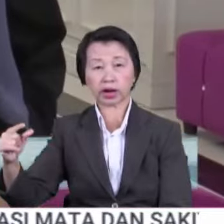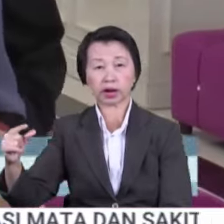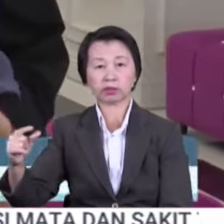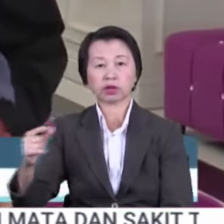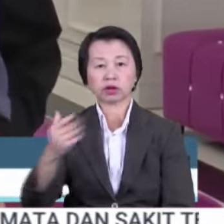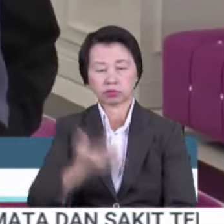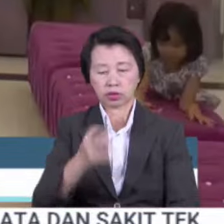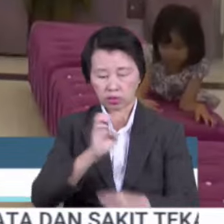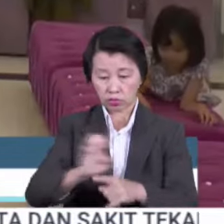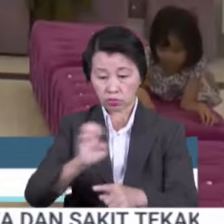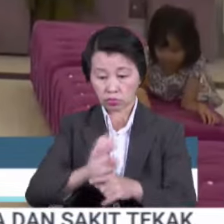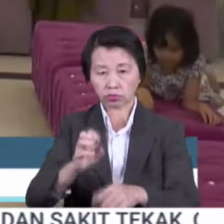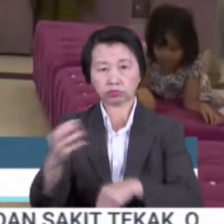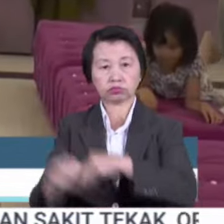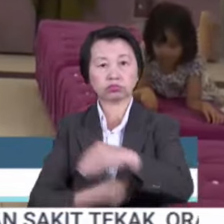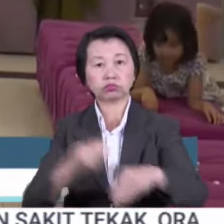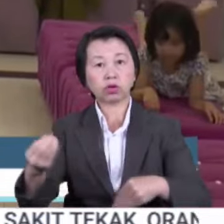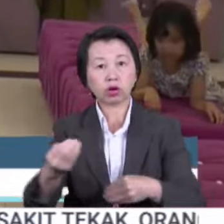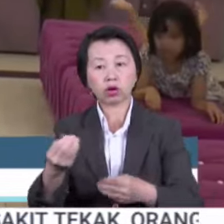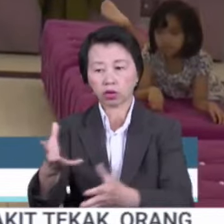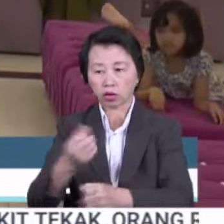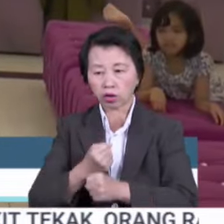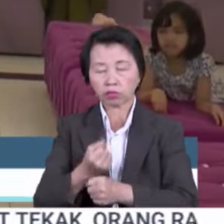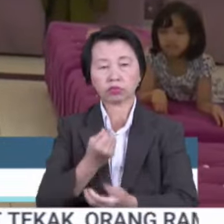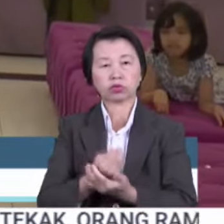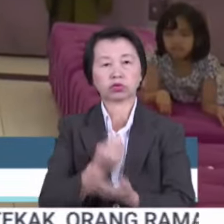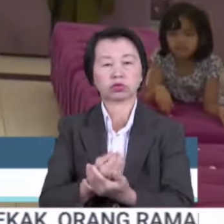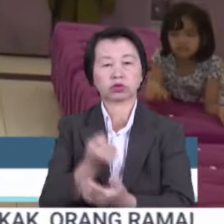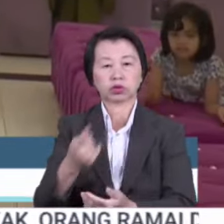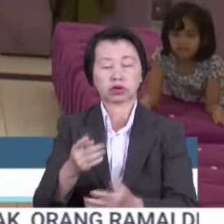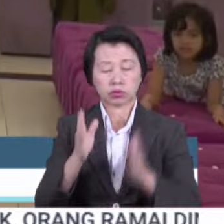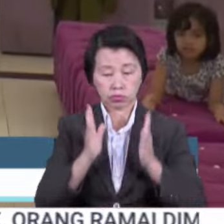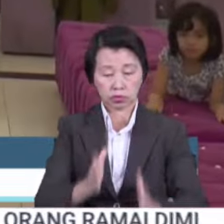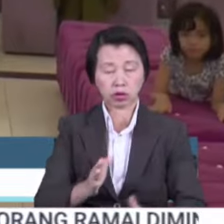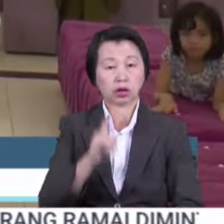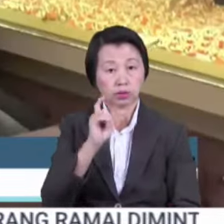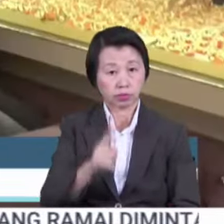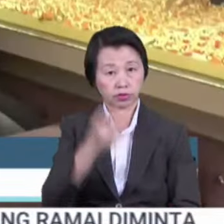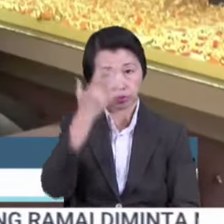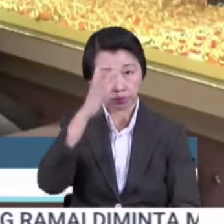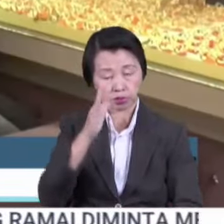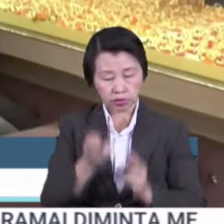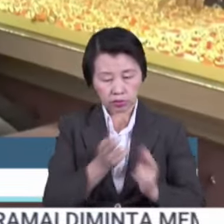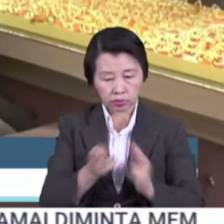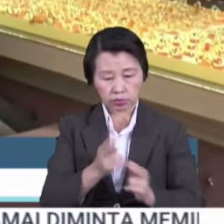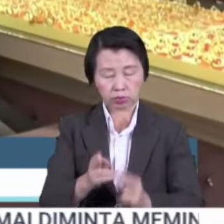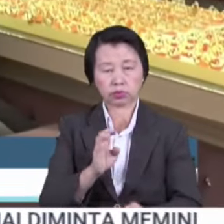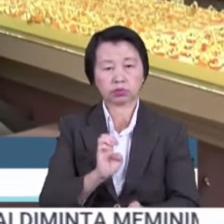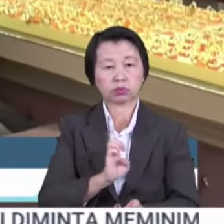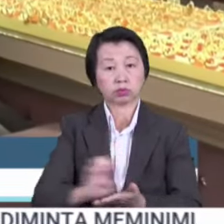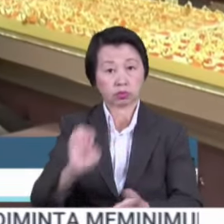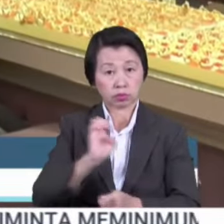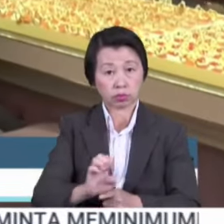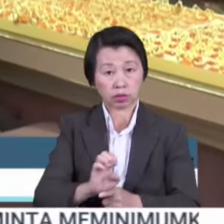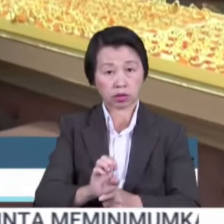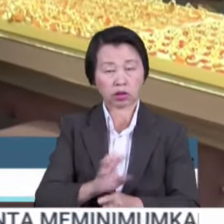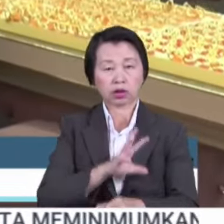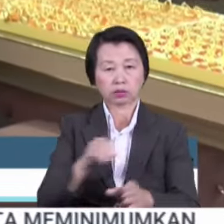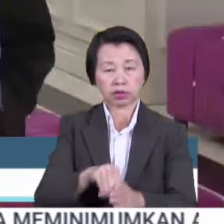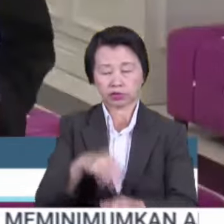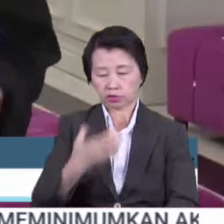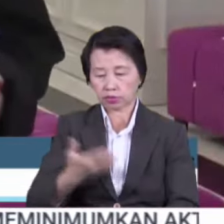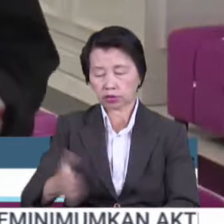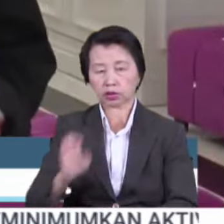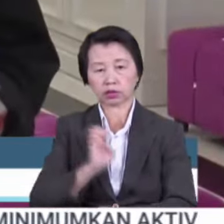bertindak menceraikan efek pelabuhan tersebut Namun sebagai pengguna anda perlu bijak mengurus Anda termasuk barang